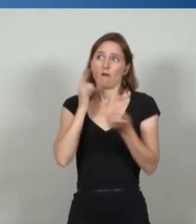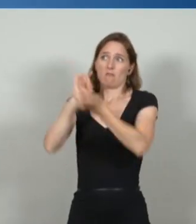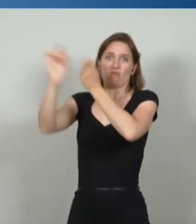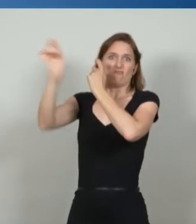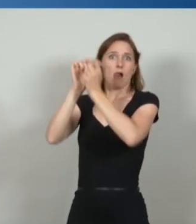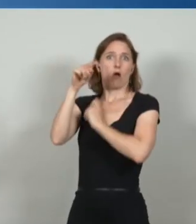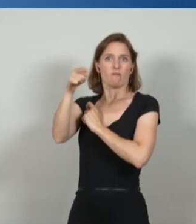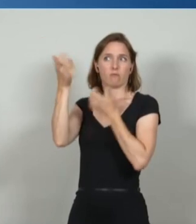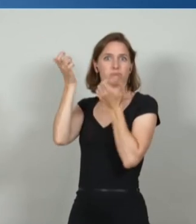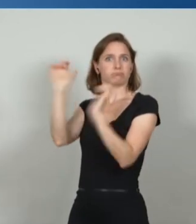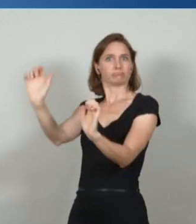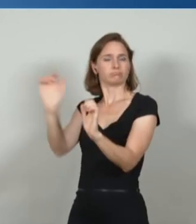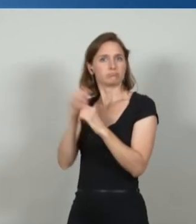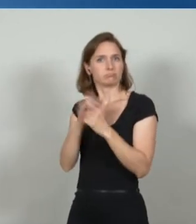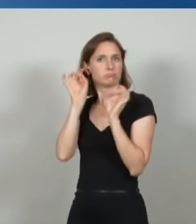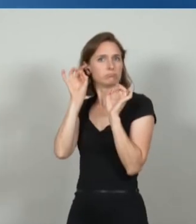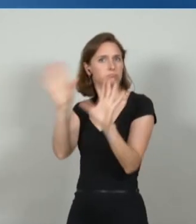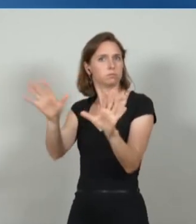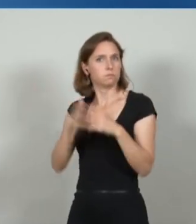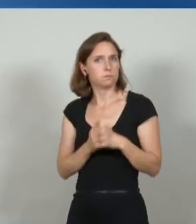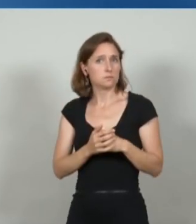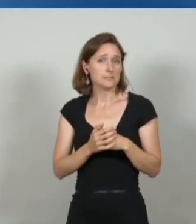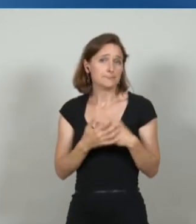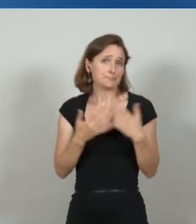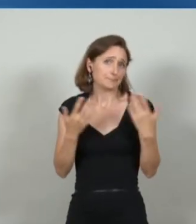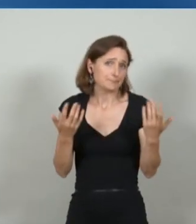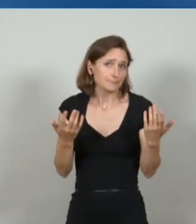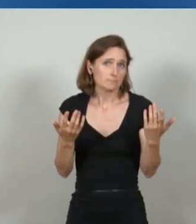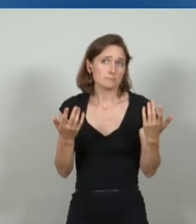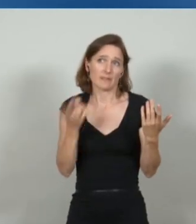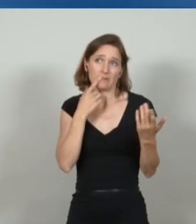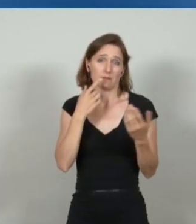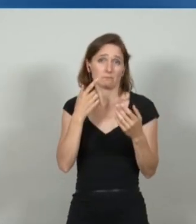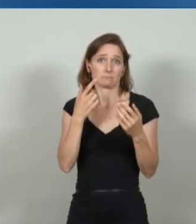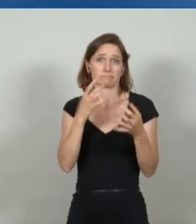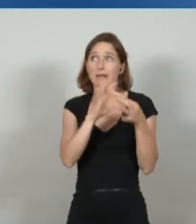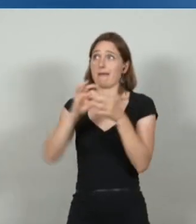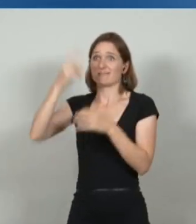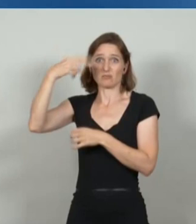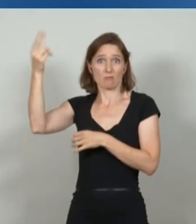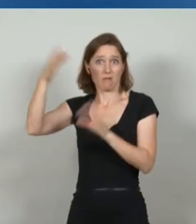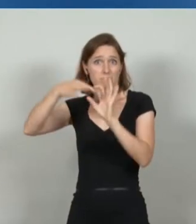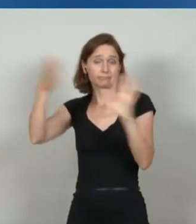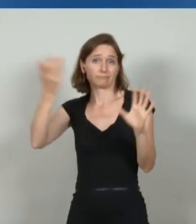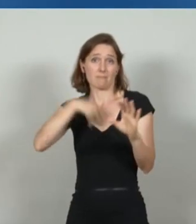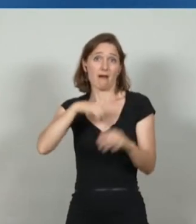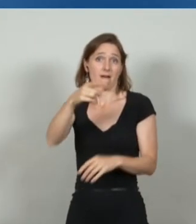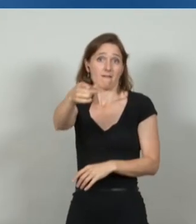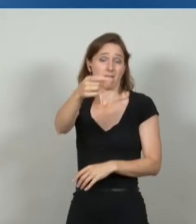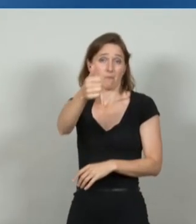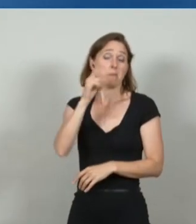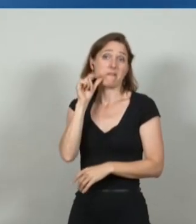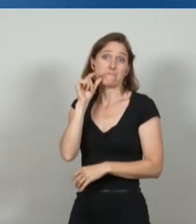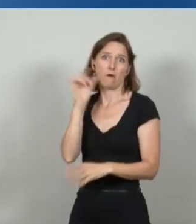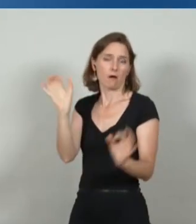réduisez d'ailleurs au gouvernement et à l'Assemblée avec cette petite dimension en Nationale forcément je dis à partir du moment où vous ne jouez pas le jeu de votre